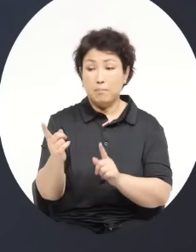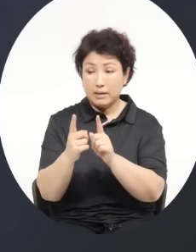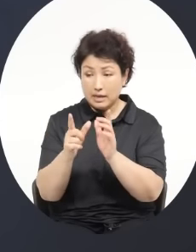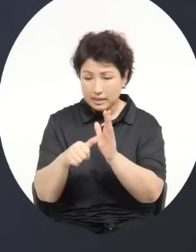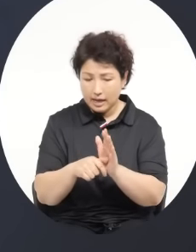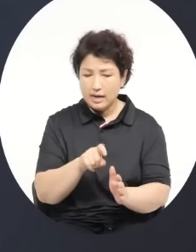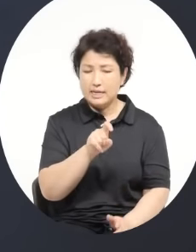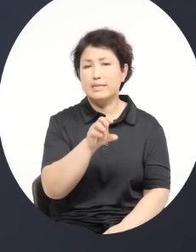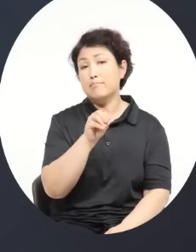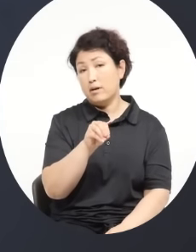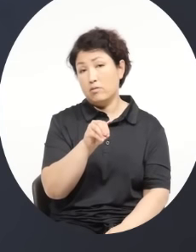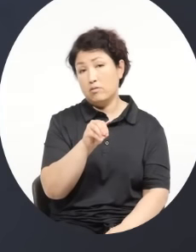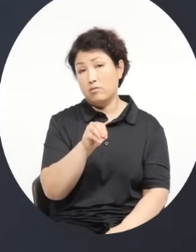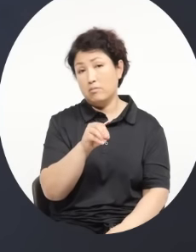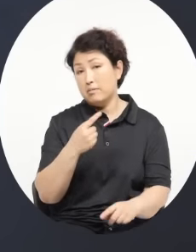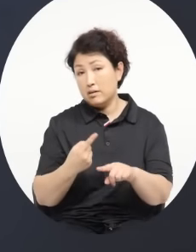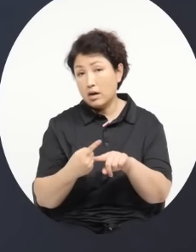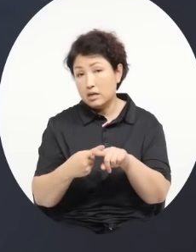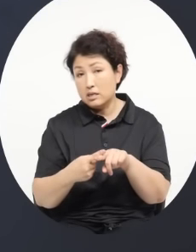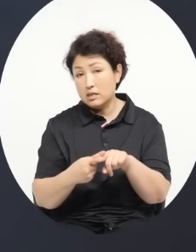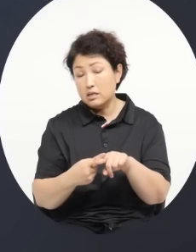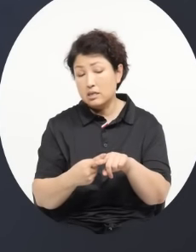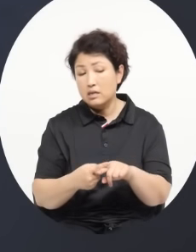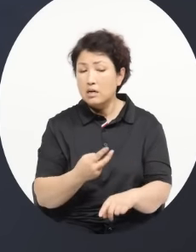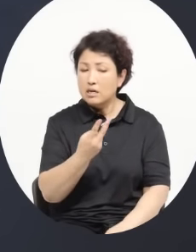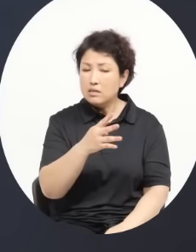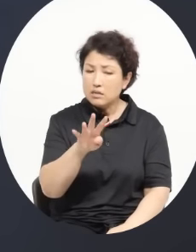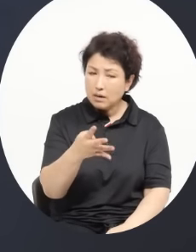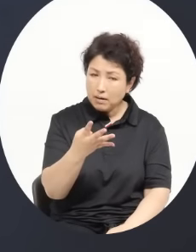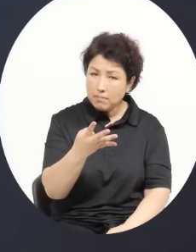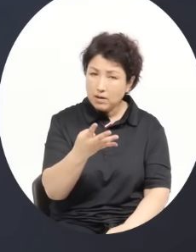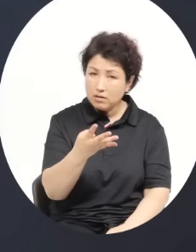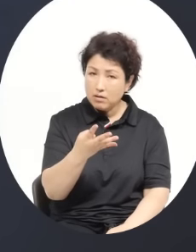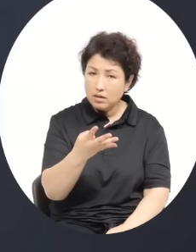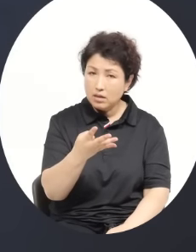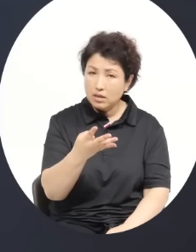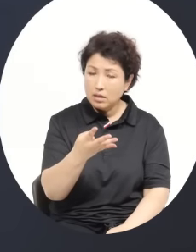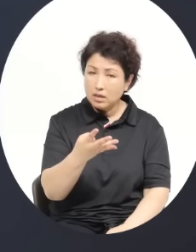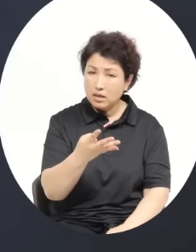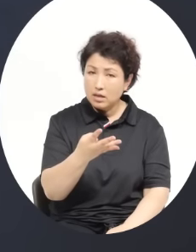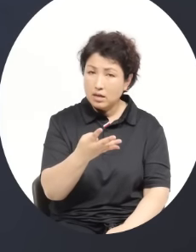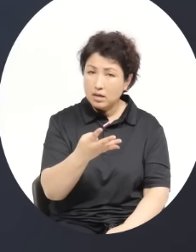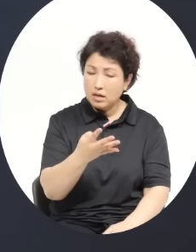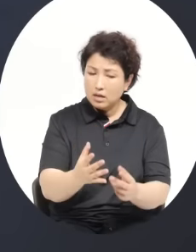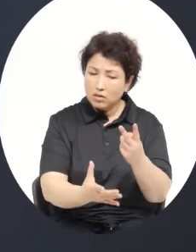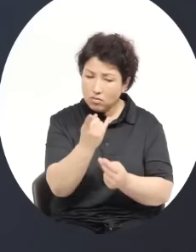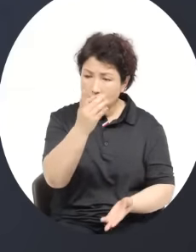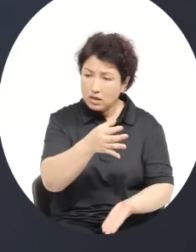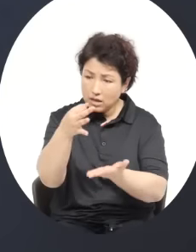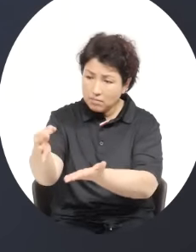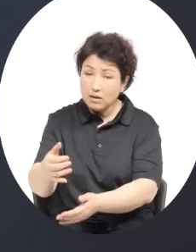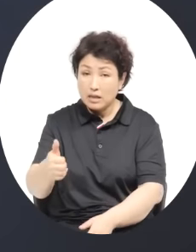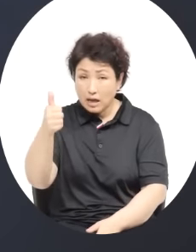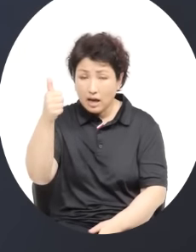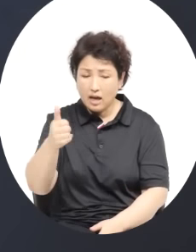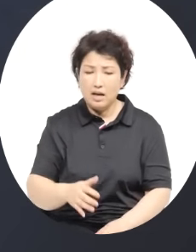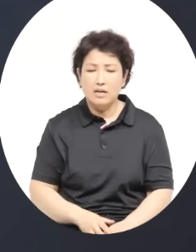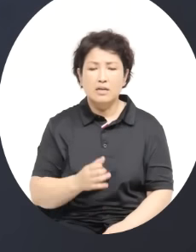때마다 10만 원 친단 말이야. 그럼 2,400만 원을 한꺼번에 갚는 게 낫겠어요? 한 달에 한